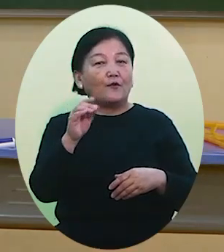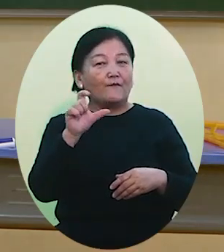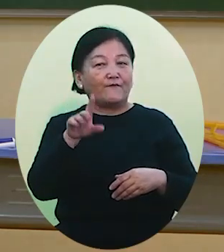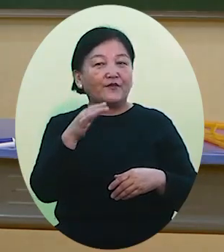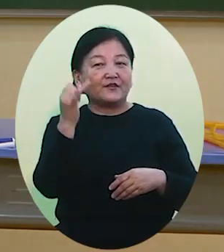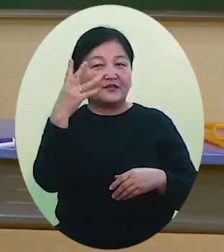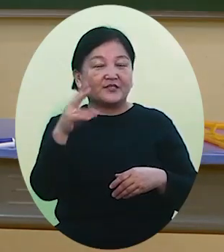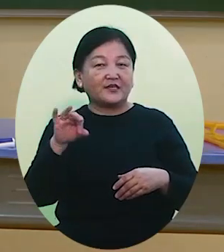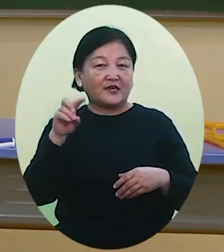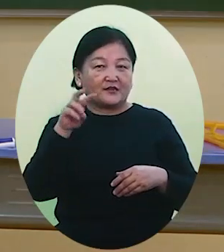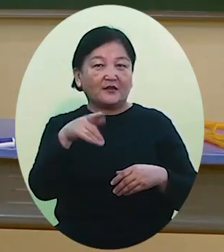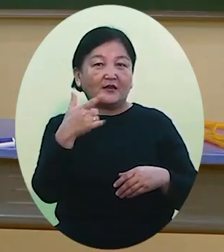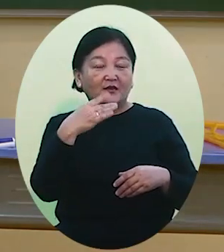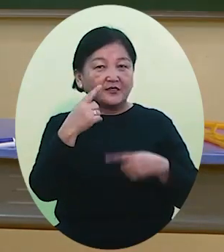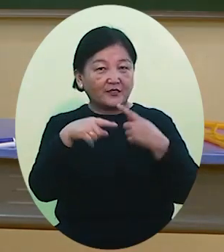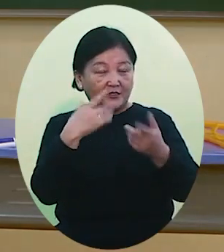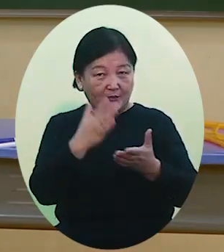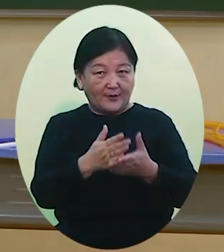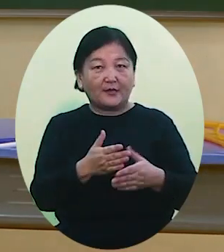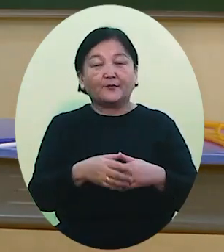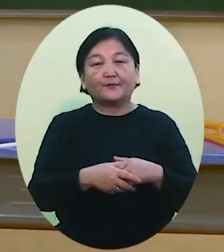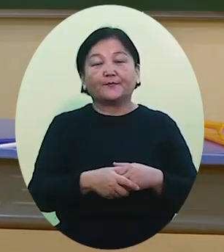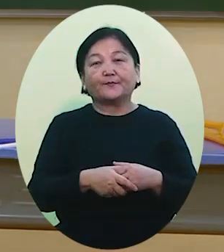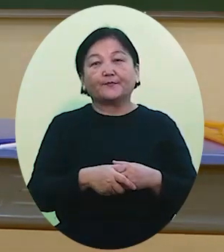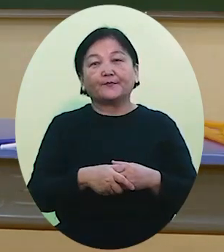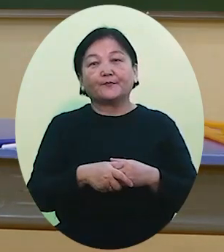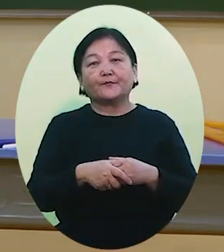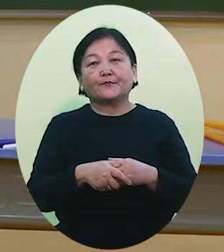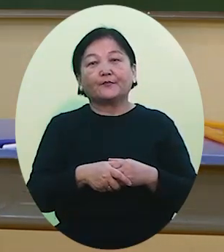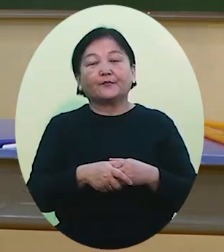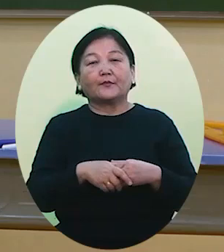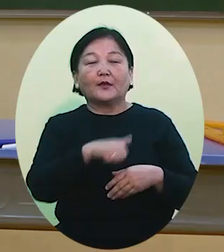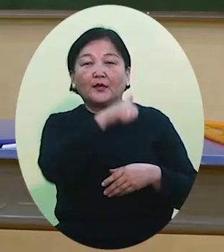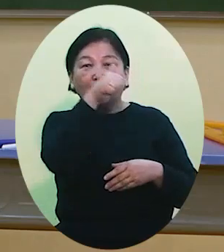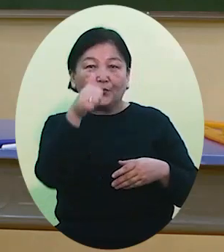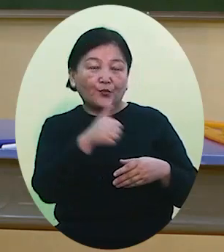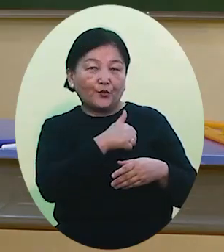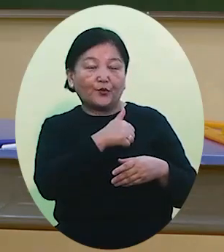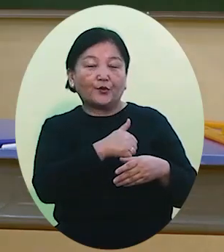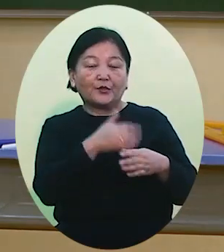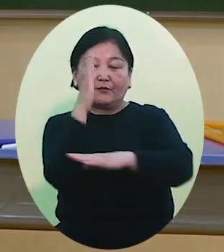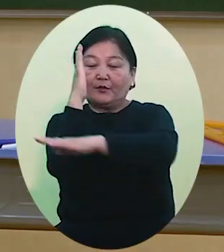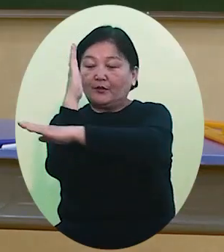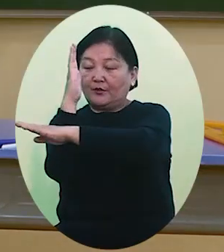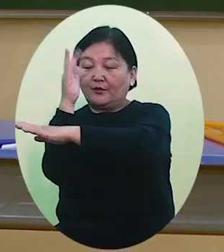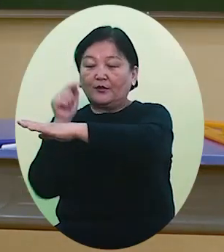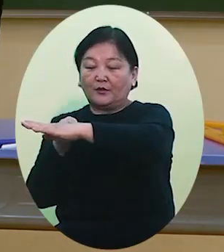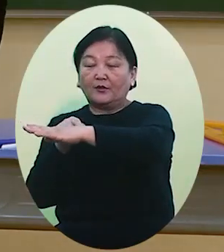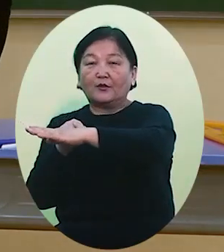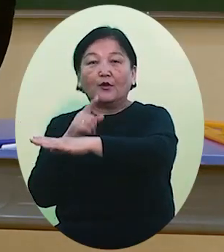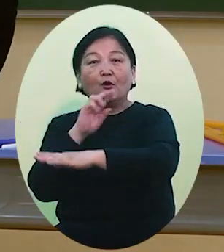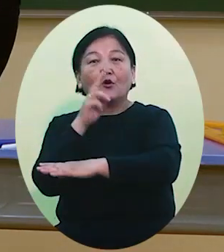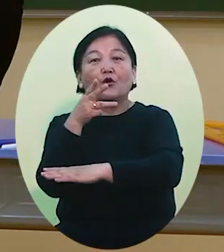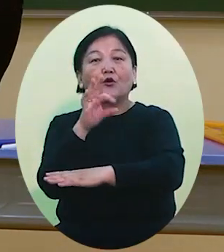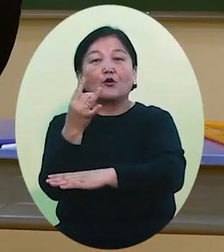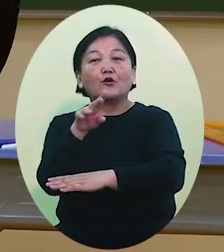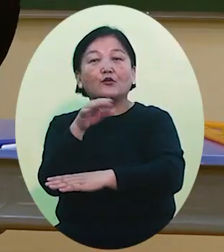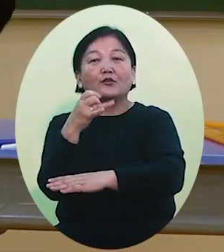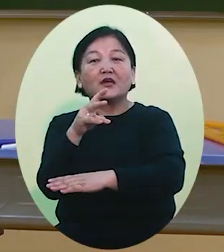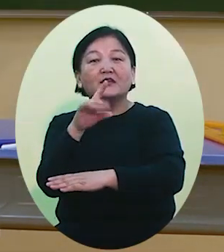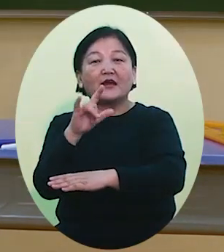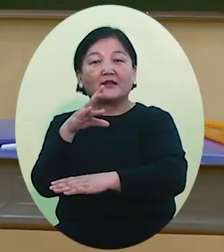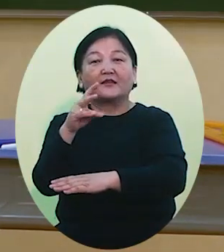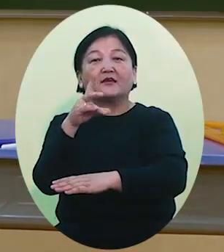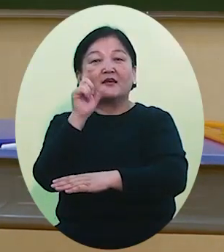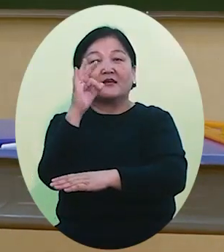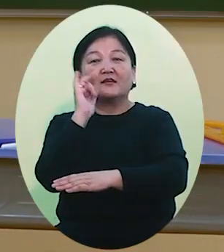пропорционалын коэффициент гэж нэрлэнэ. Энэ бол шууд пропорционал хамаарлын граф нь координатын хийг дайрсан